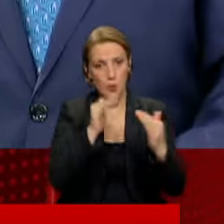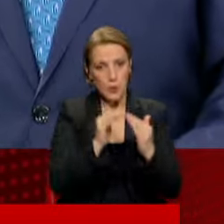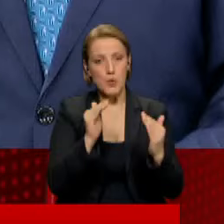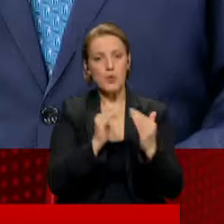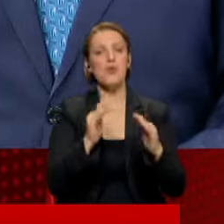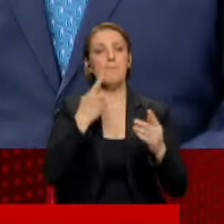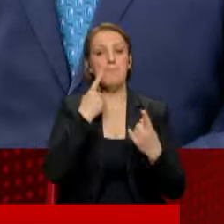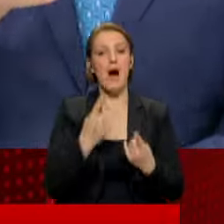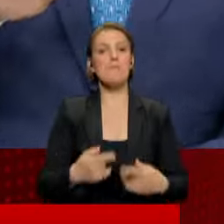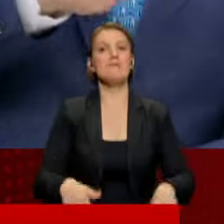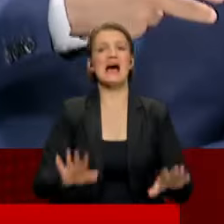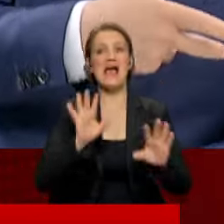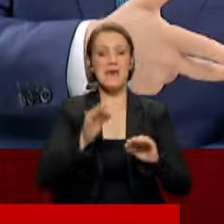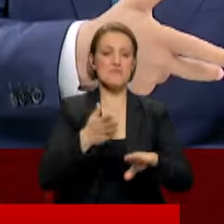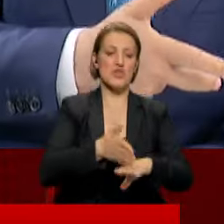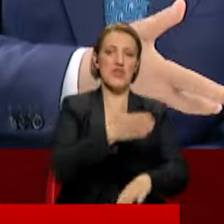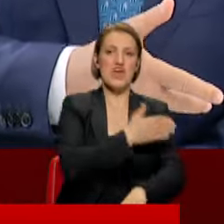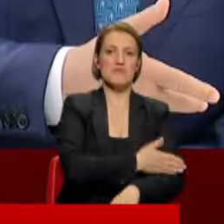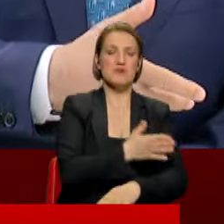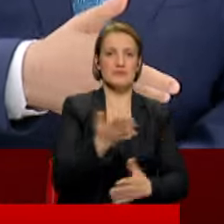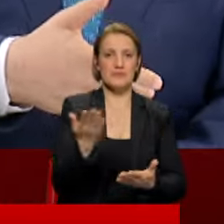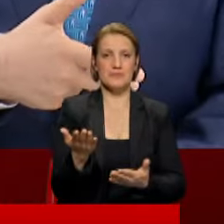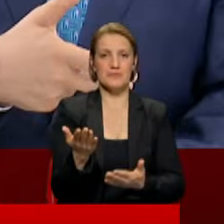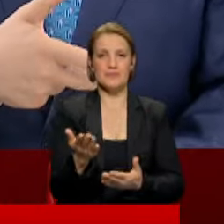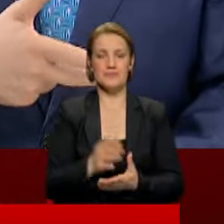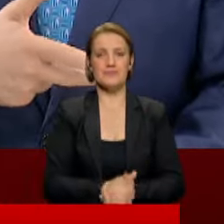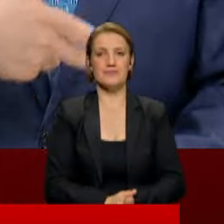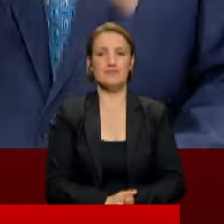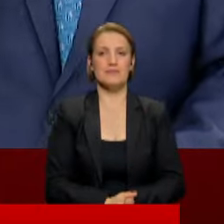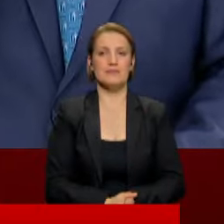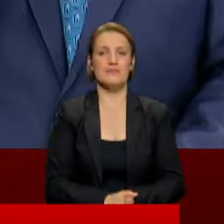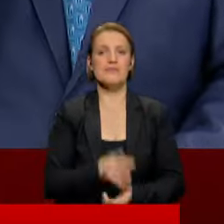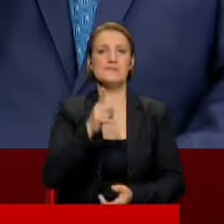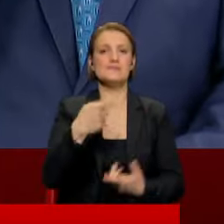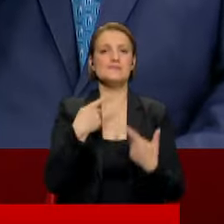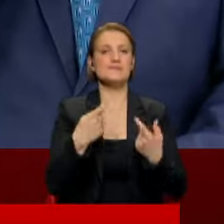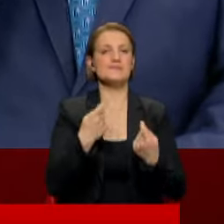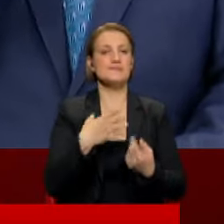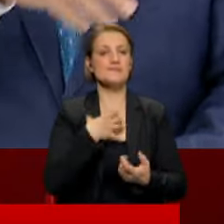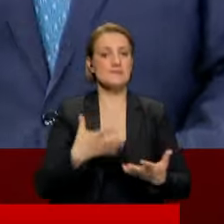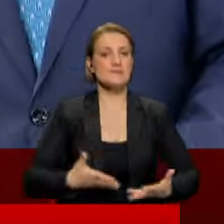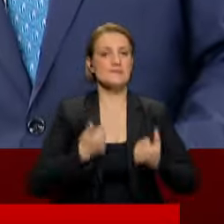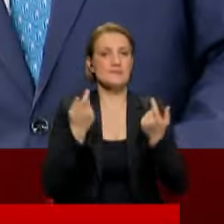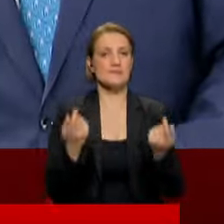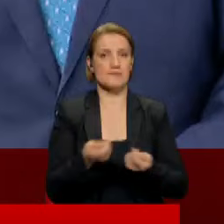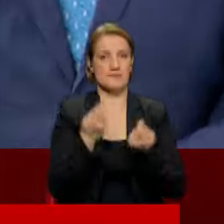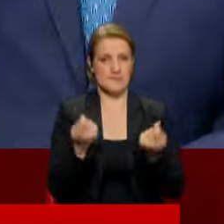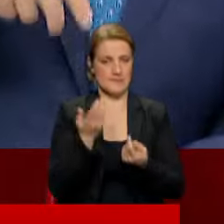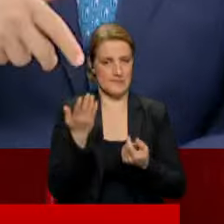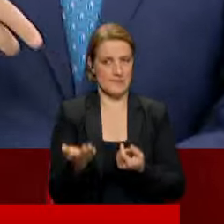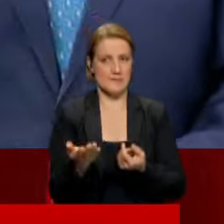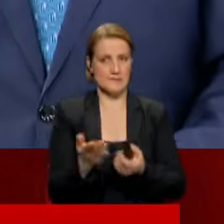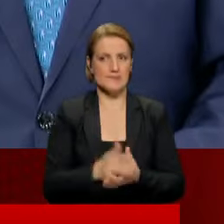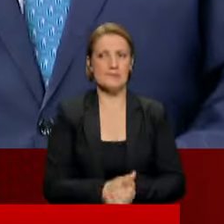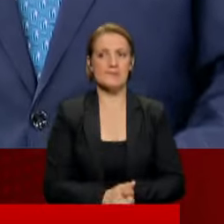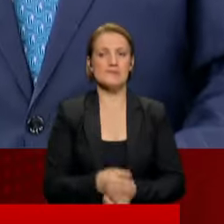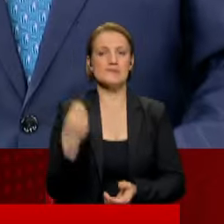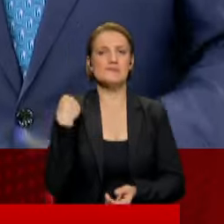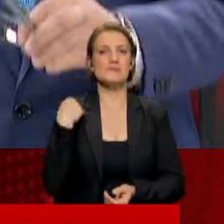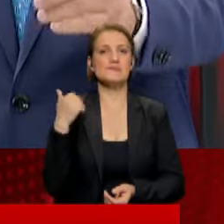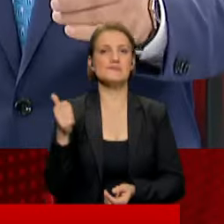bakılmaksızın hem Geçmişte bir mağduriyet var orada maliyetini kurtarmaya çalışıyor yeni gelen müteahit yi zaten kaçmış